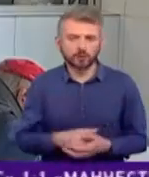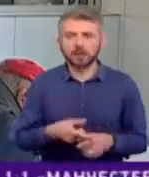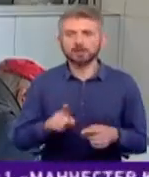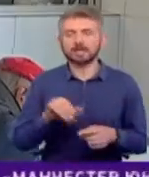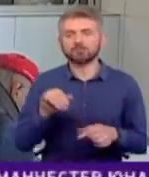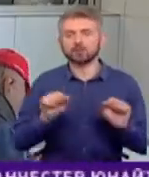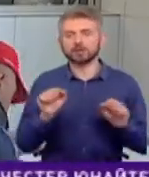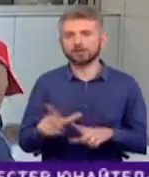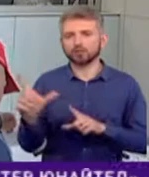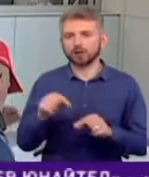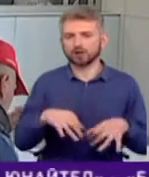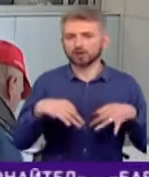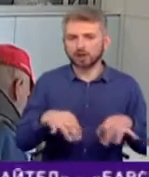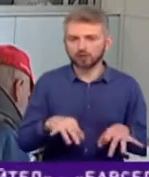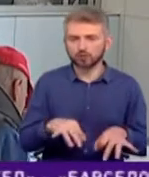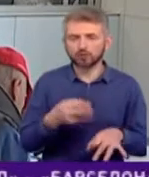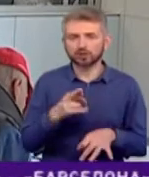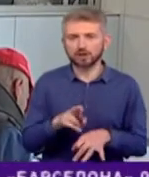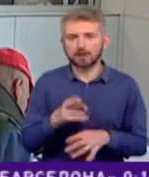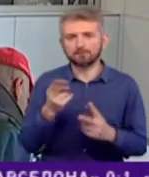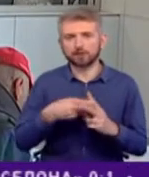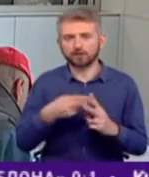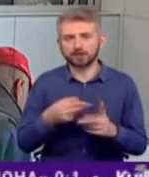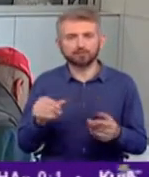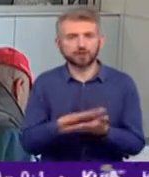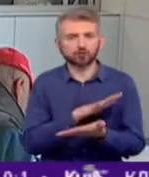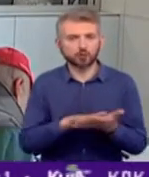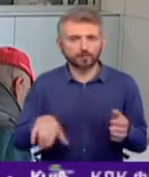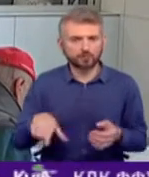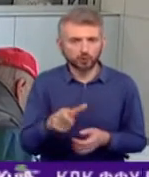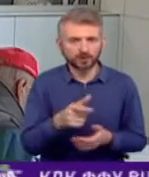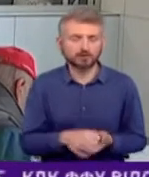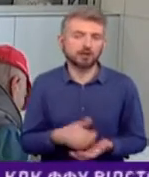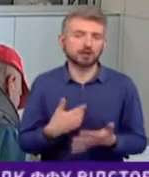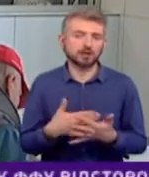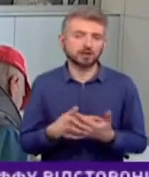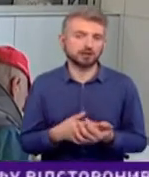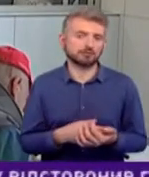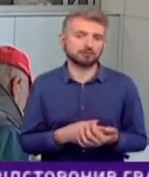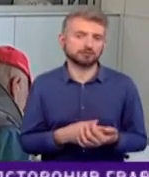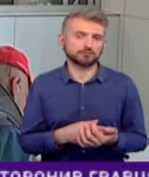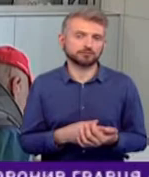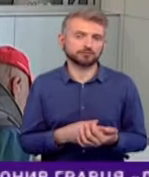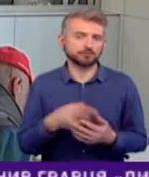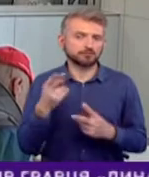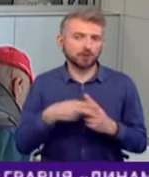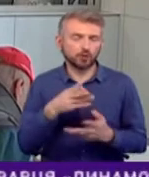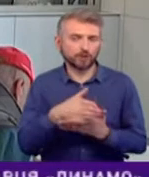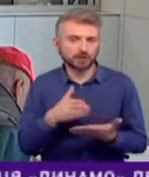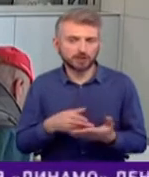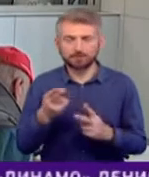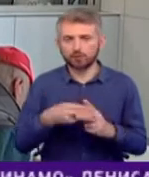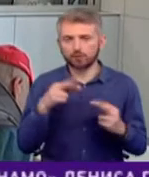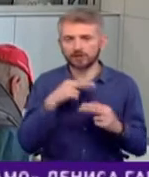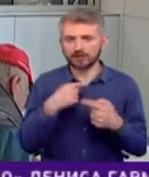є можливість проїзду транспорту. Для пільговиків це безкоштовний проїзд, наприклад, пільговий хліб, пільгові ліки